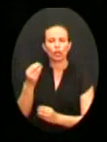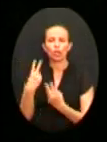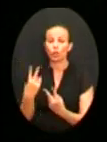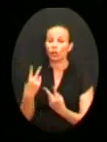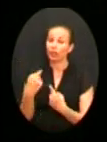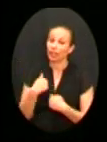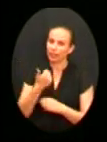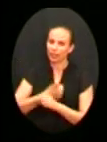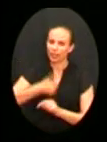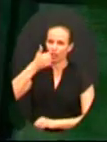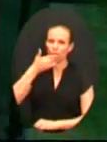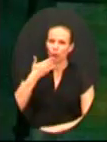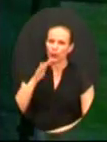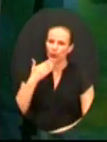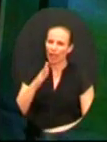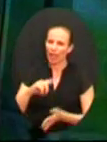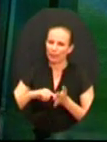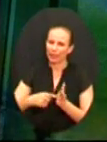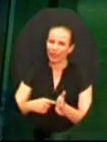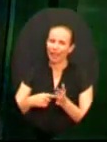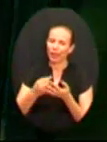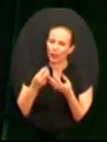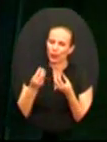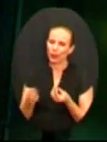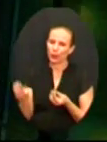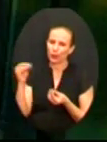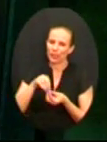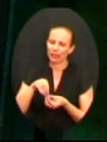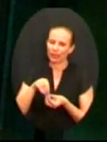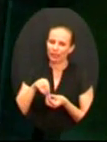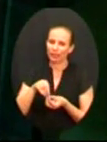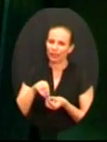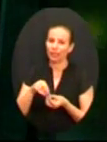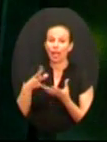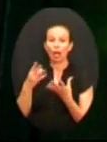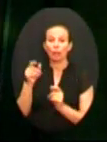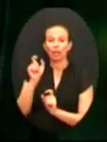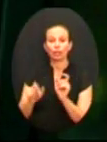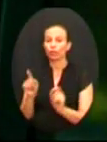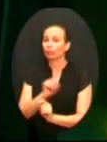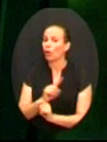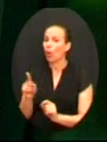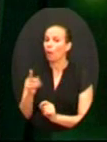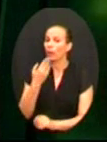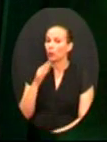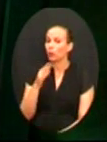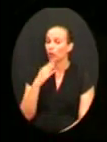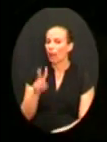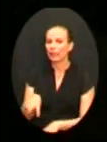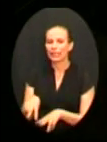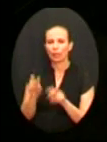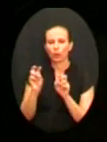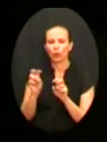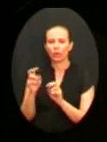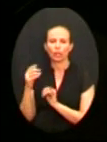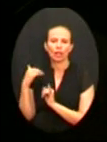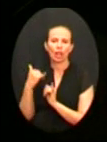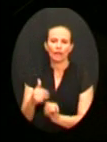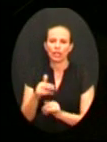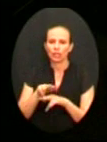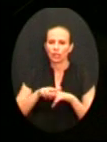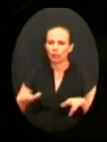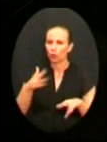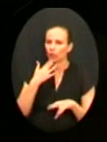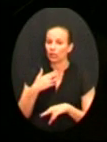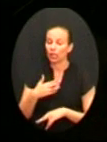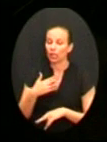כשר ירושלים הייתה מטרה נוספת בשותפות הזאת. יש כאן הרבה מאוד לא ירושלמים. כל הזדמנות להביא ציבור